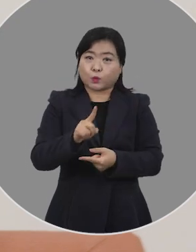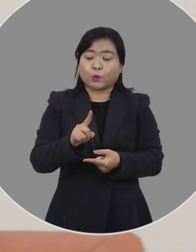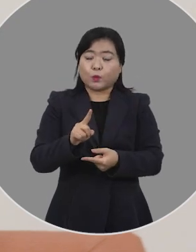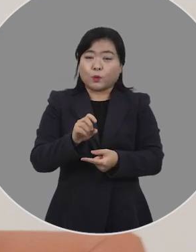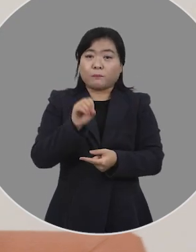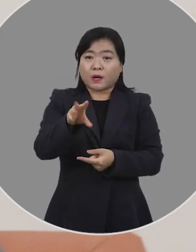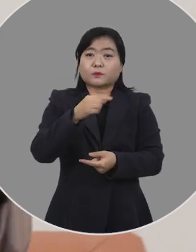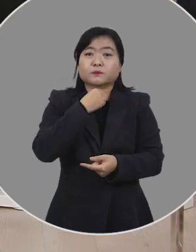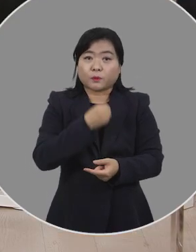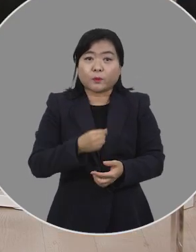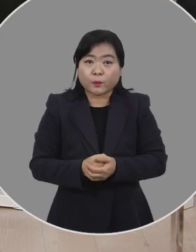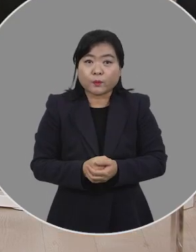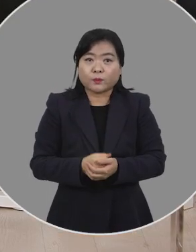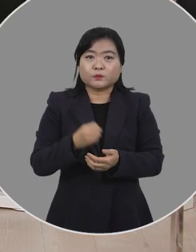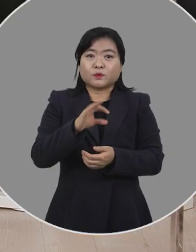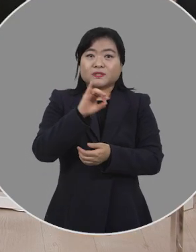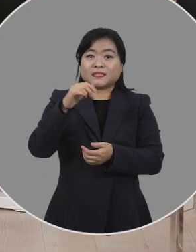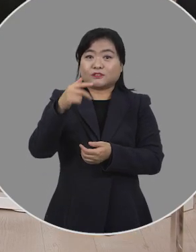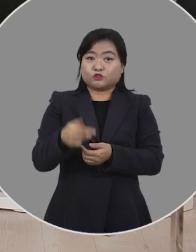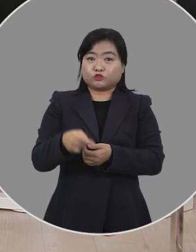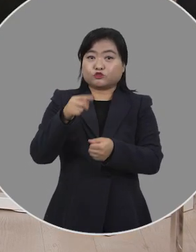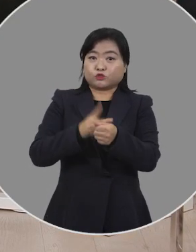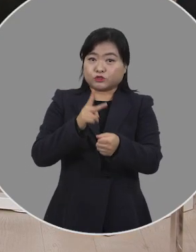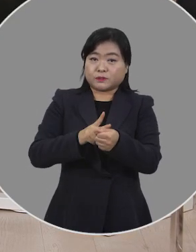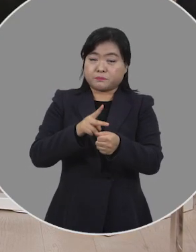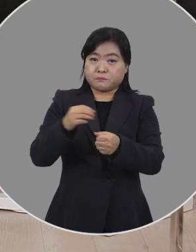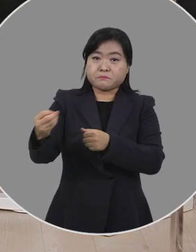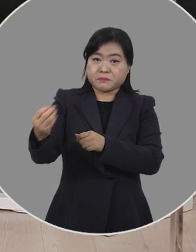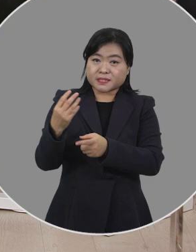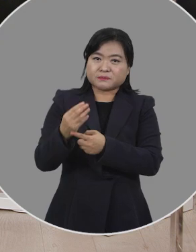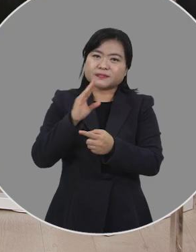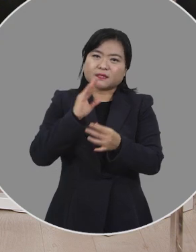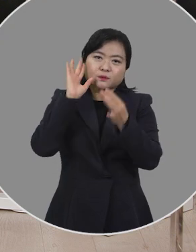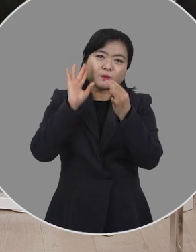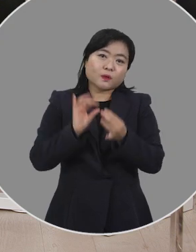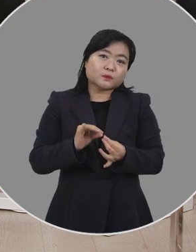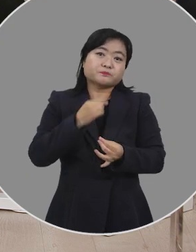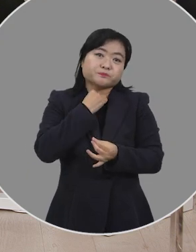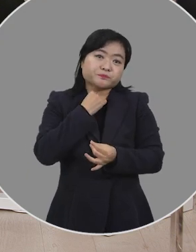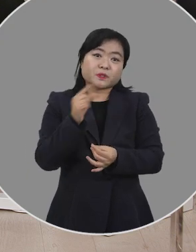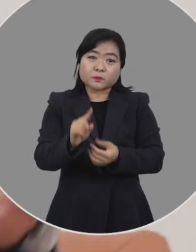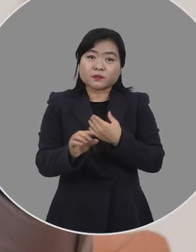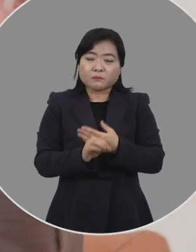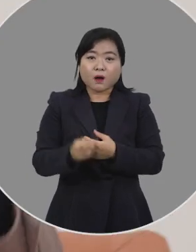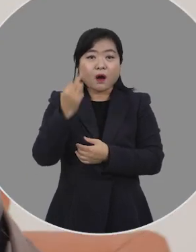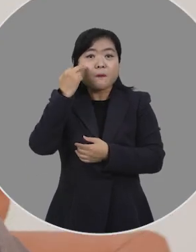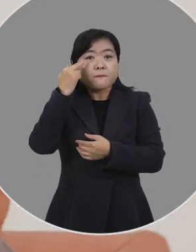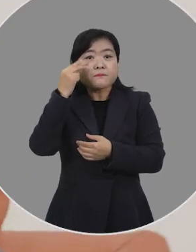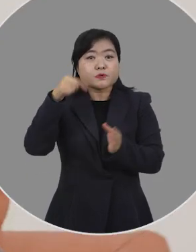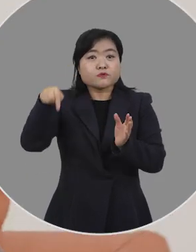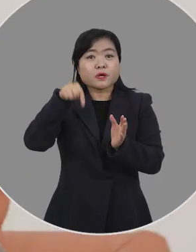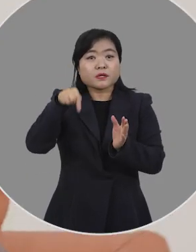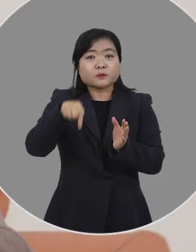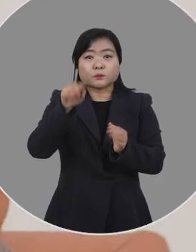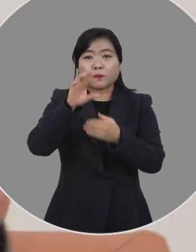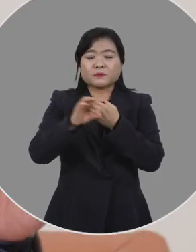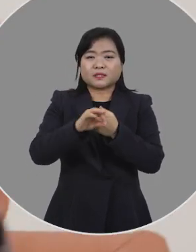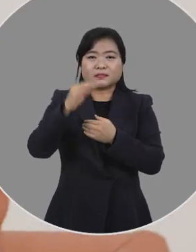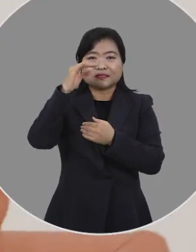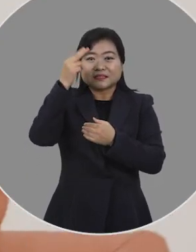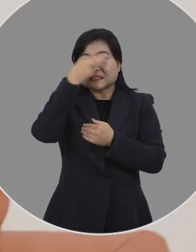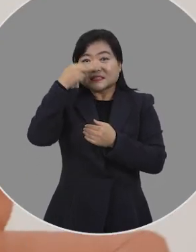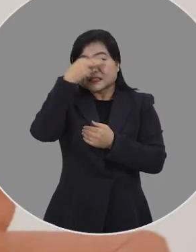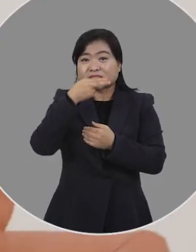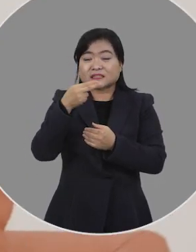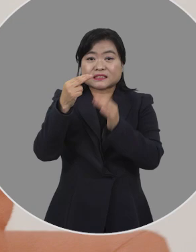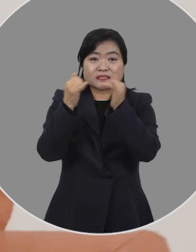해야 될 것 같고요. 그다음에 이은주 교수님 말씀에 그 진짜 동의하고 싶은 게 뭐냐면은 미국에서도 보면 흑백 간의